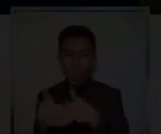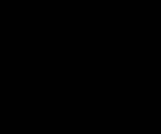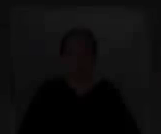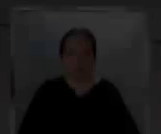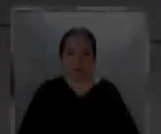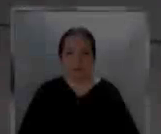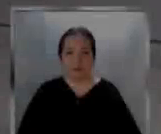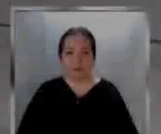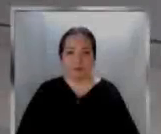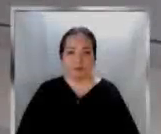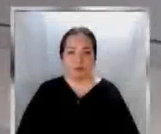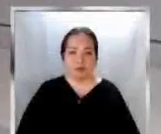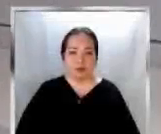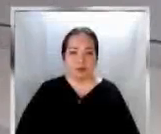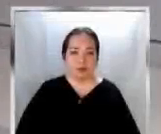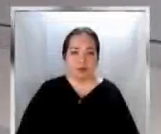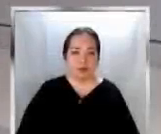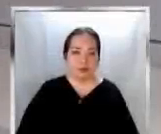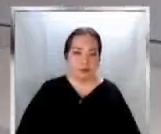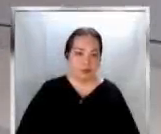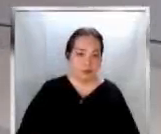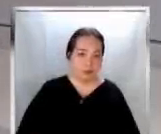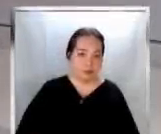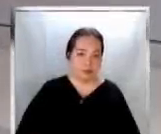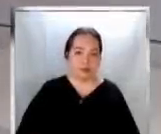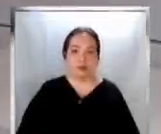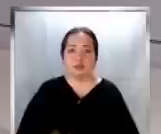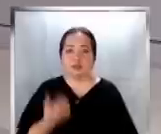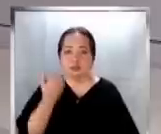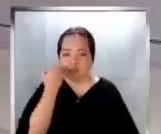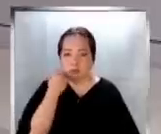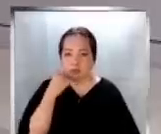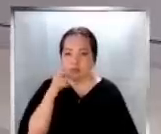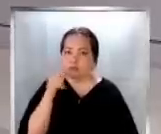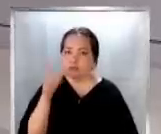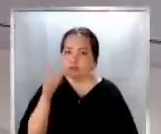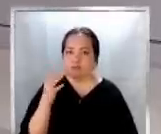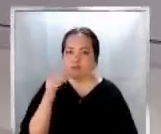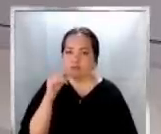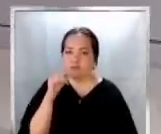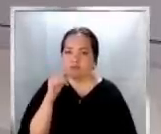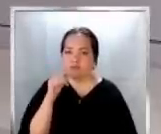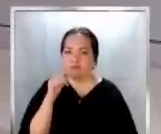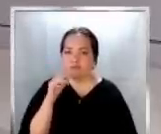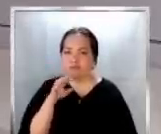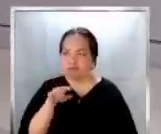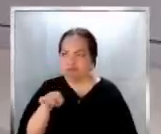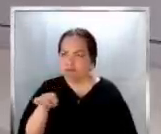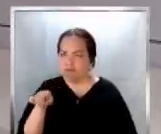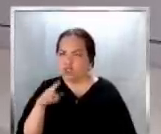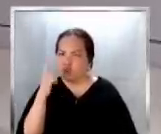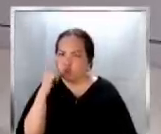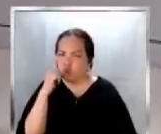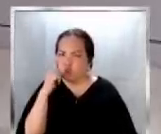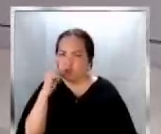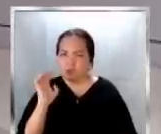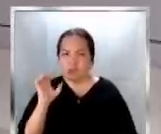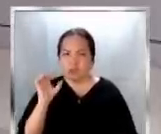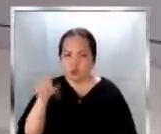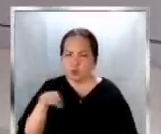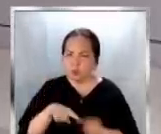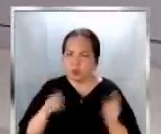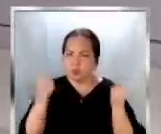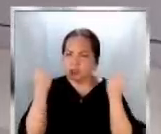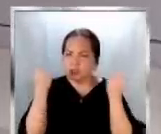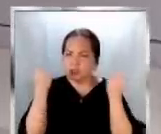oras. Parang hindi ECQ Web Santos sa ilang palengke dahil sa dami ng tao. Sinita ang ilang mamimiling hindi sumusunod